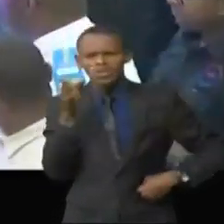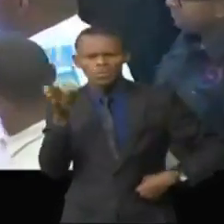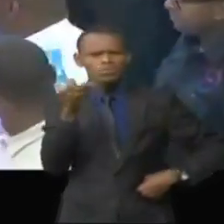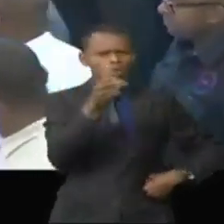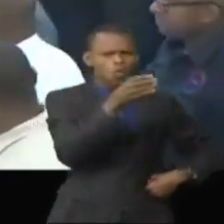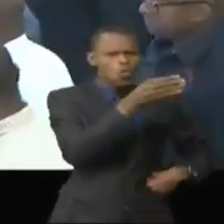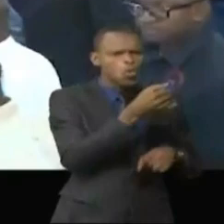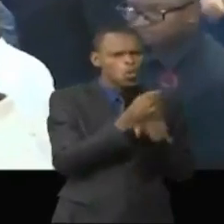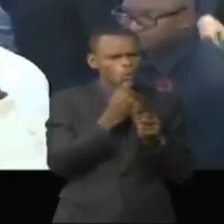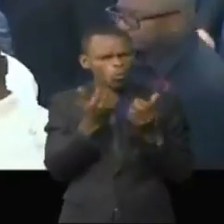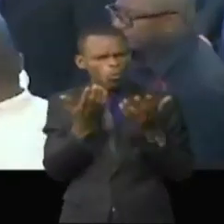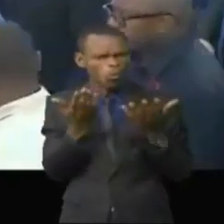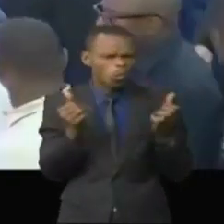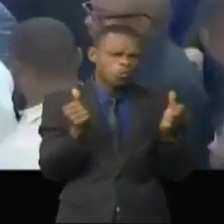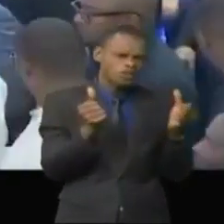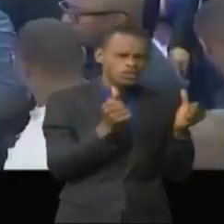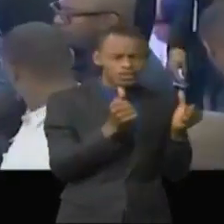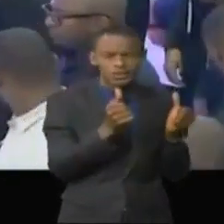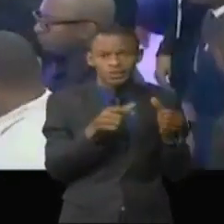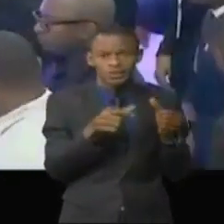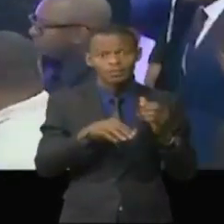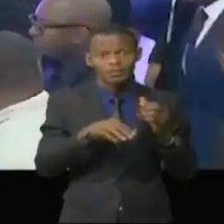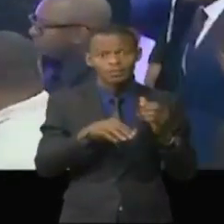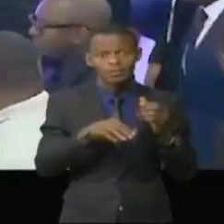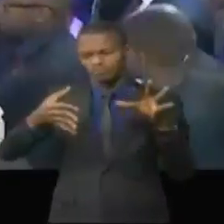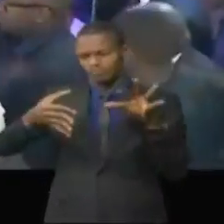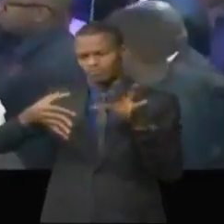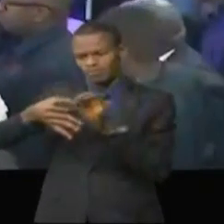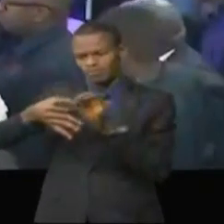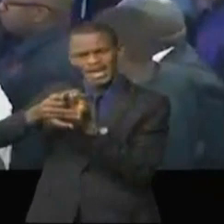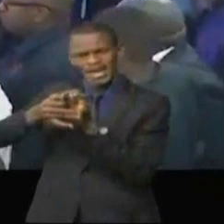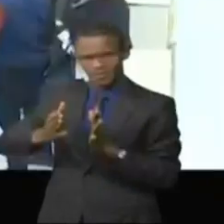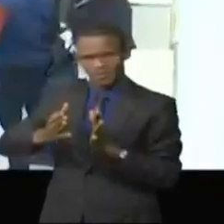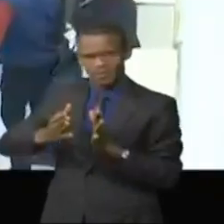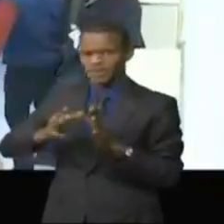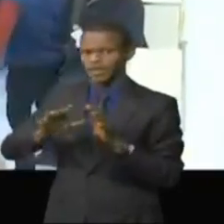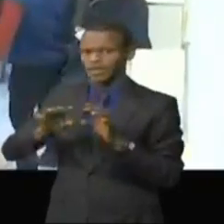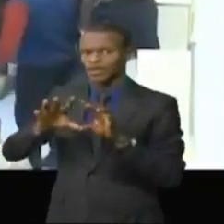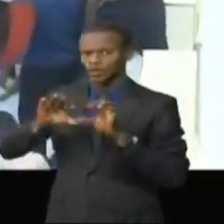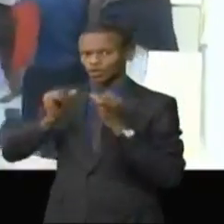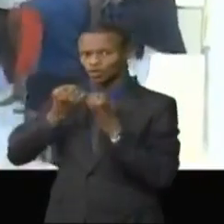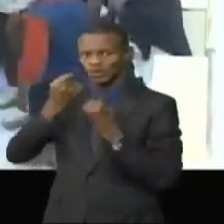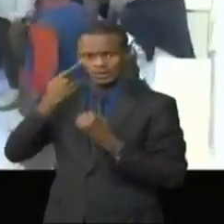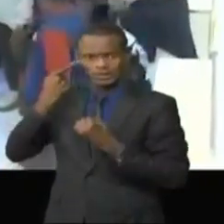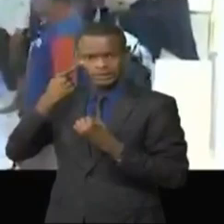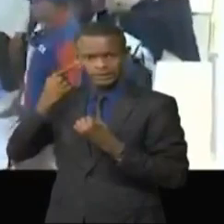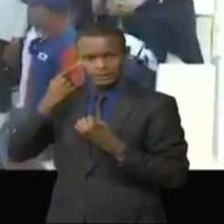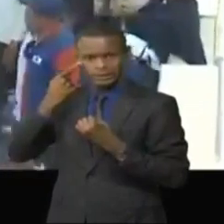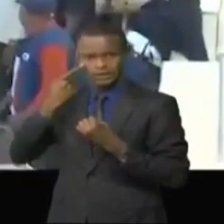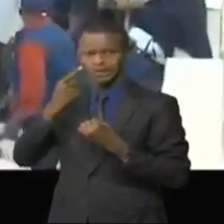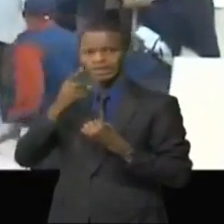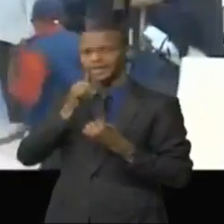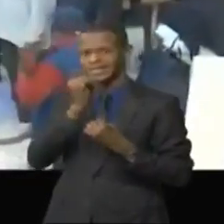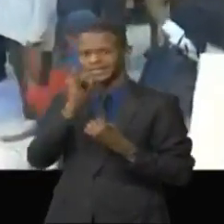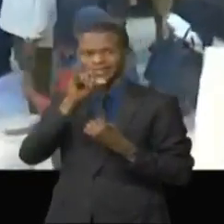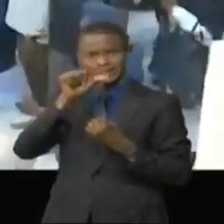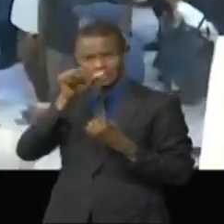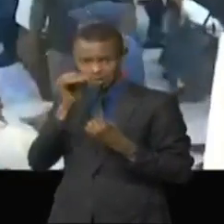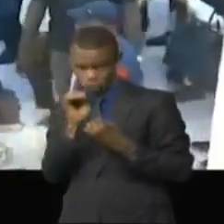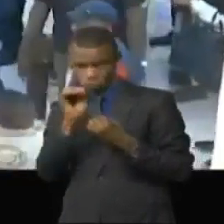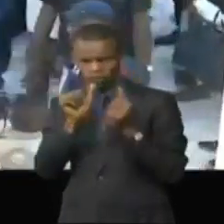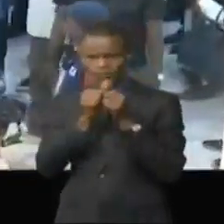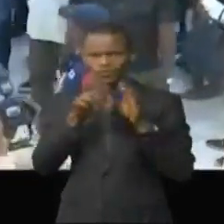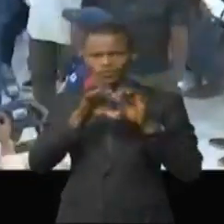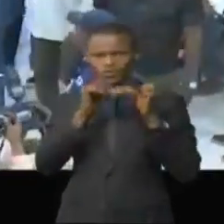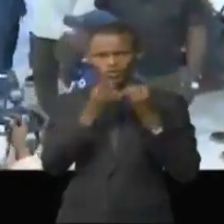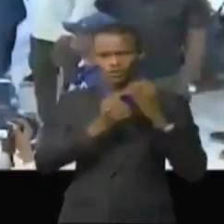d'un partenariat public-privé matérialisé au de la chinois Jiao International. Ce grand complexe